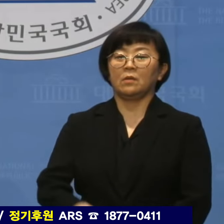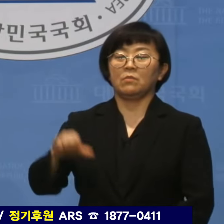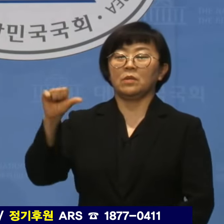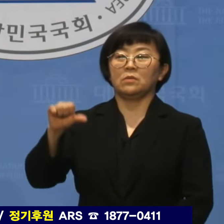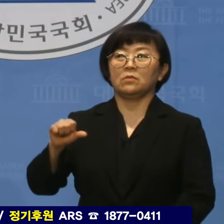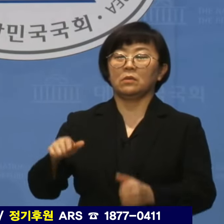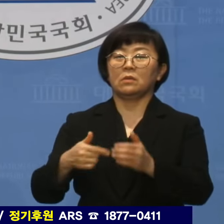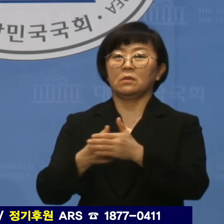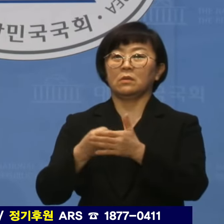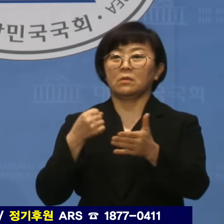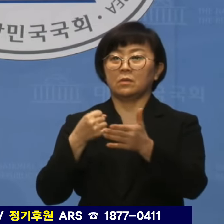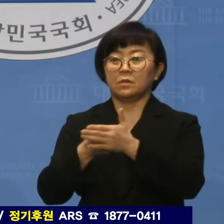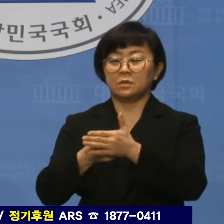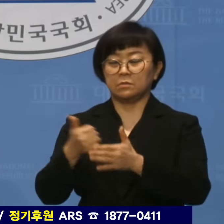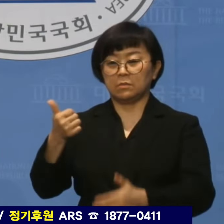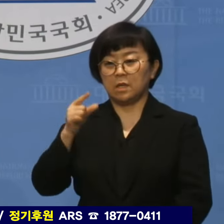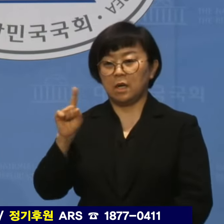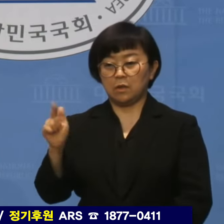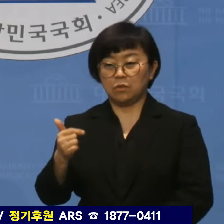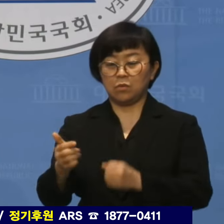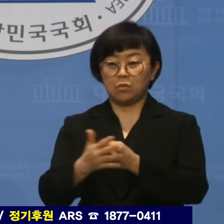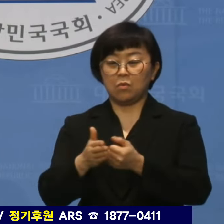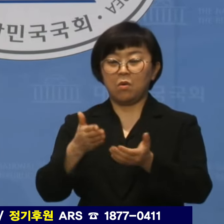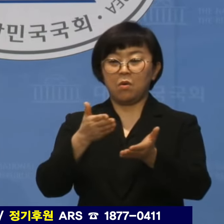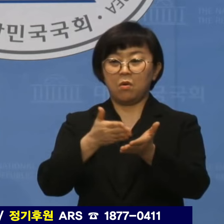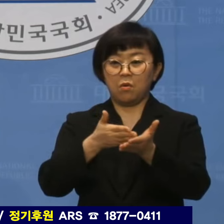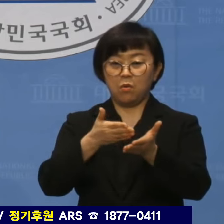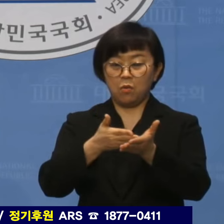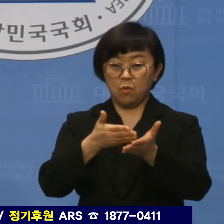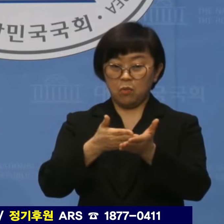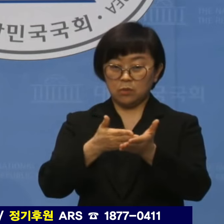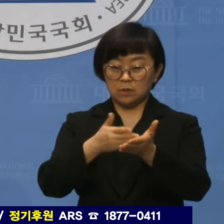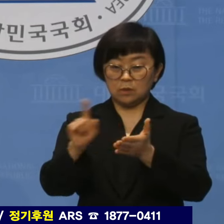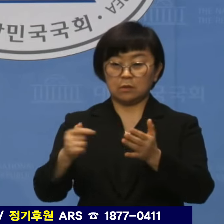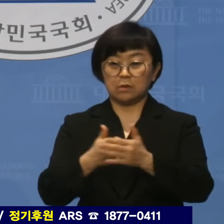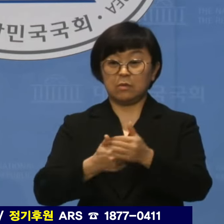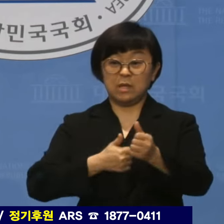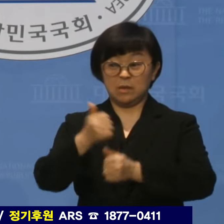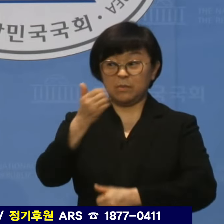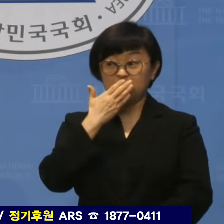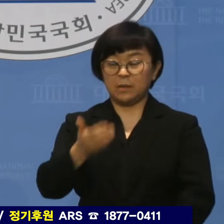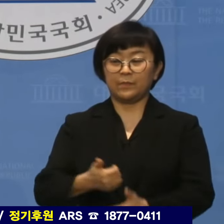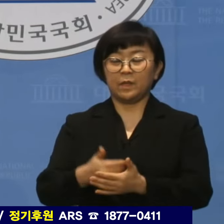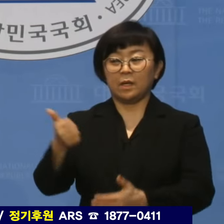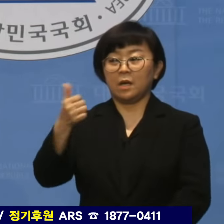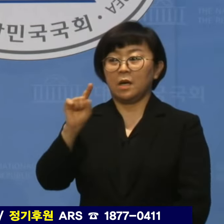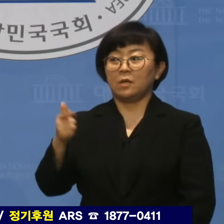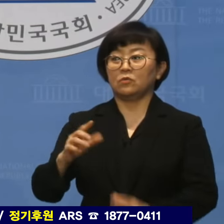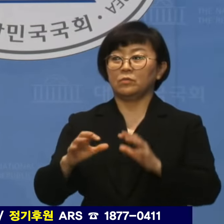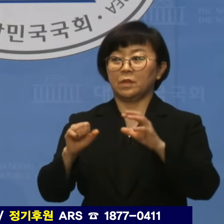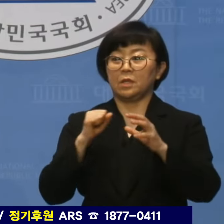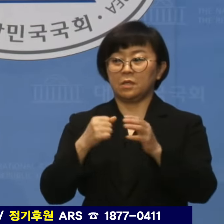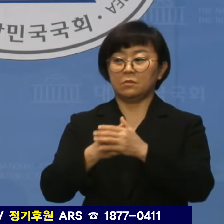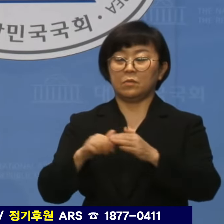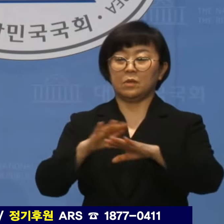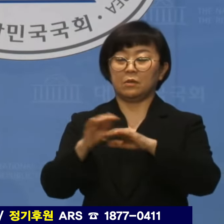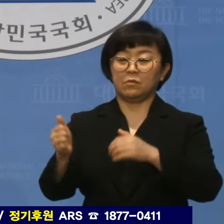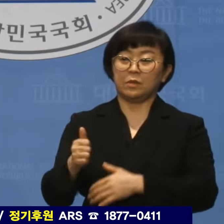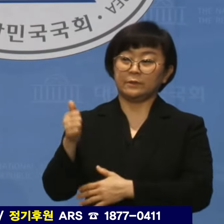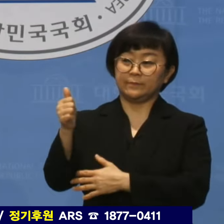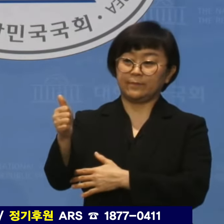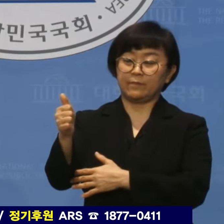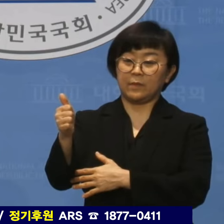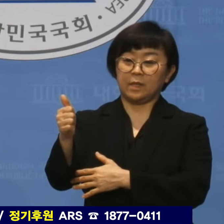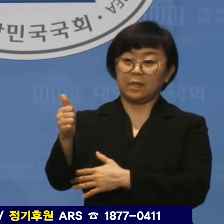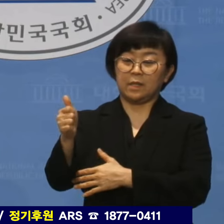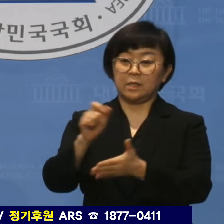결심 한동훈, 언론 상대로는 승소할 결심입니까? 한동훈 국민의힘